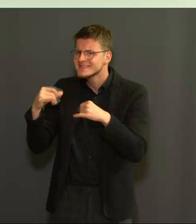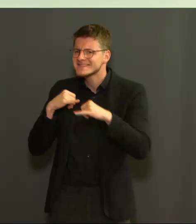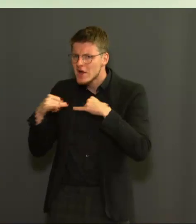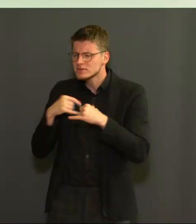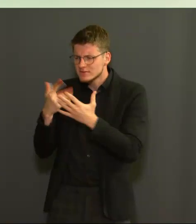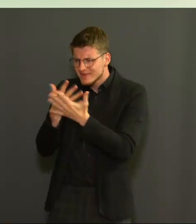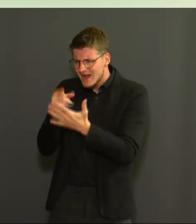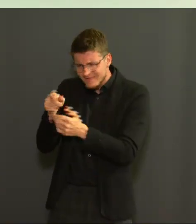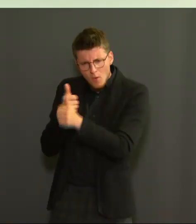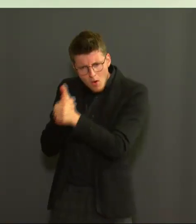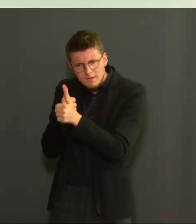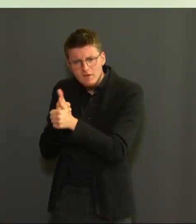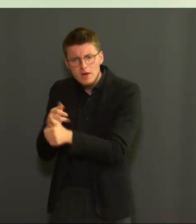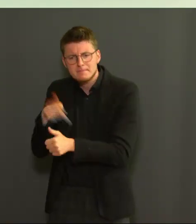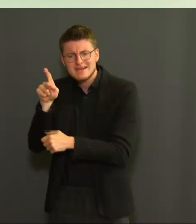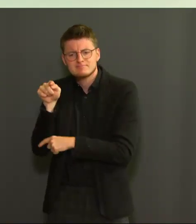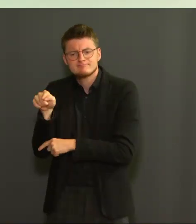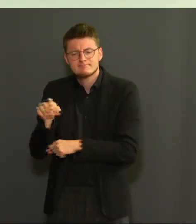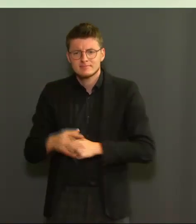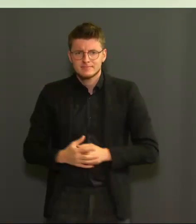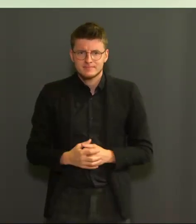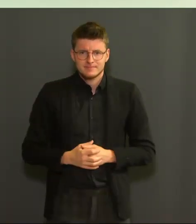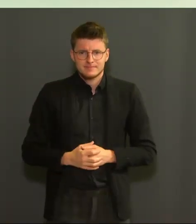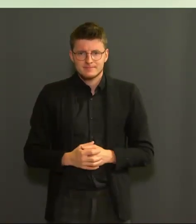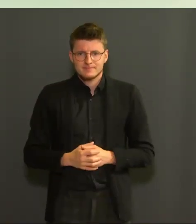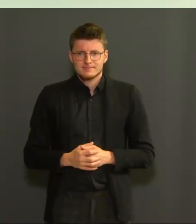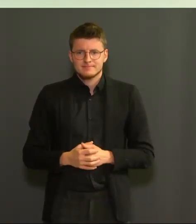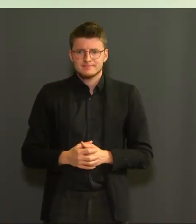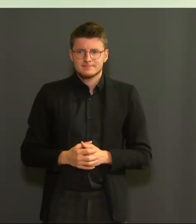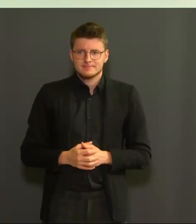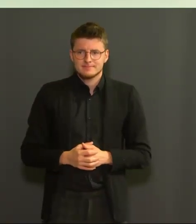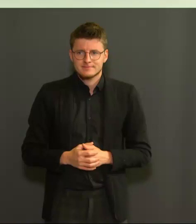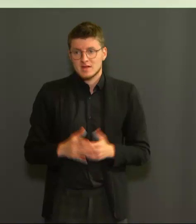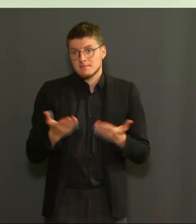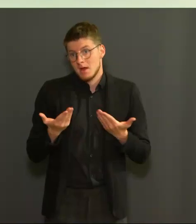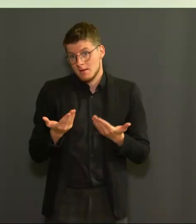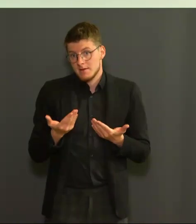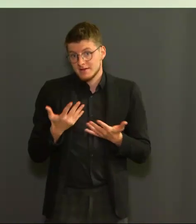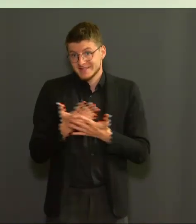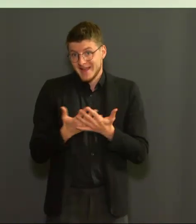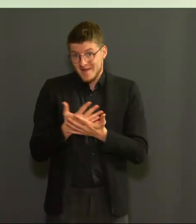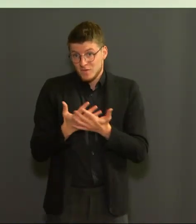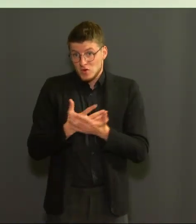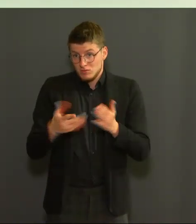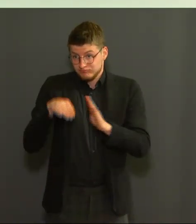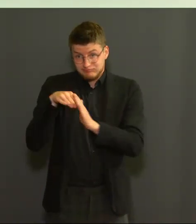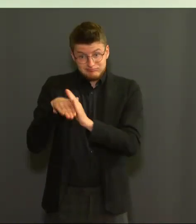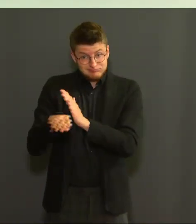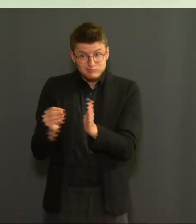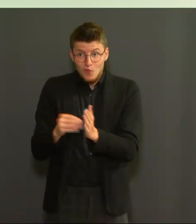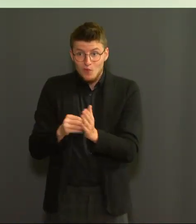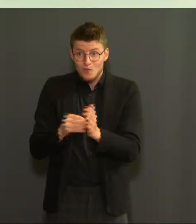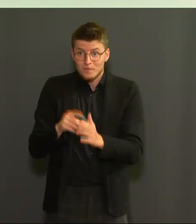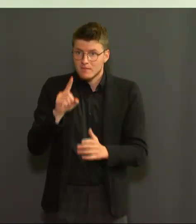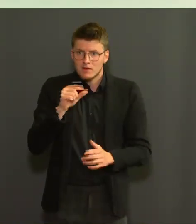Het aantal ziekenhuisopnames gaat momenteel nog verder in dalende lijn, alhoewel ook hier de daling iets